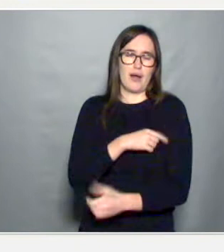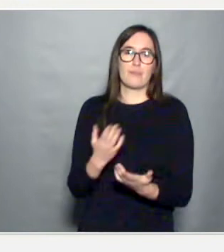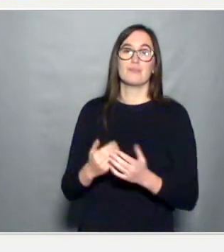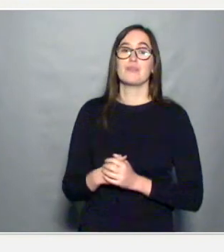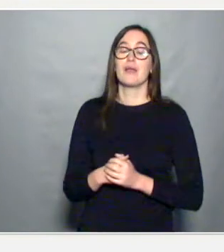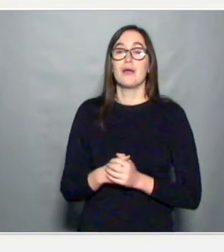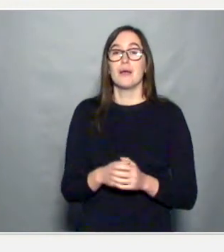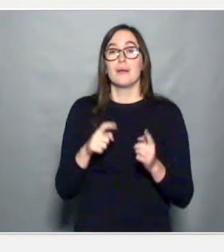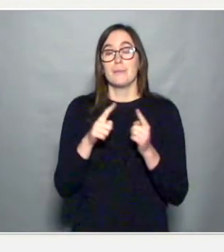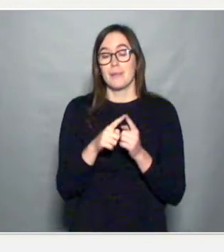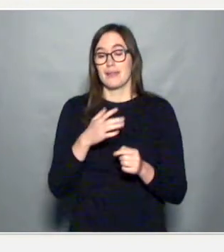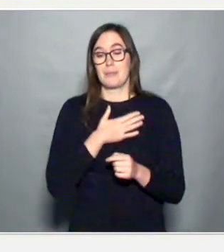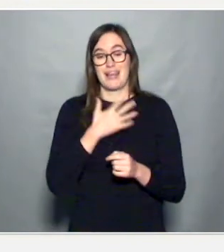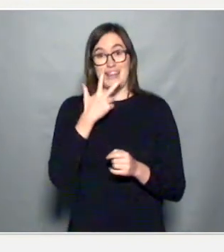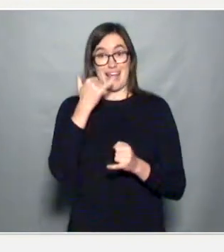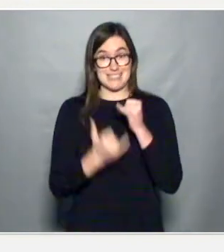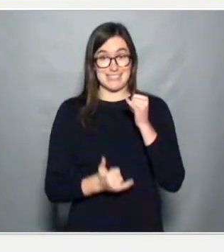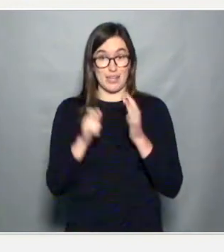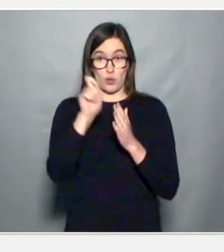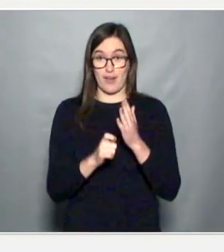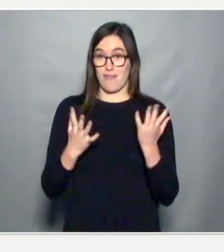Här är mina 3 senaste tatueringar.